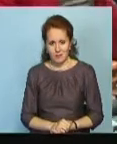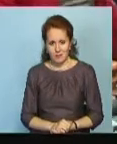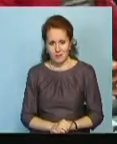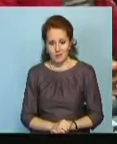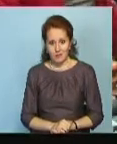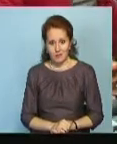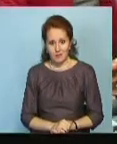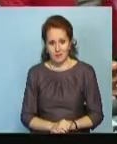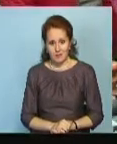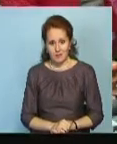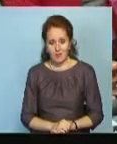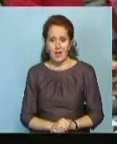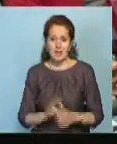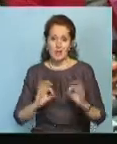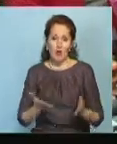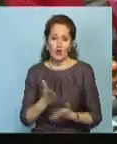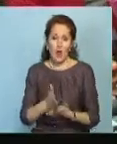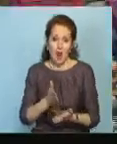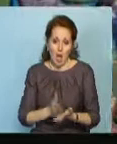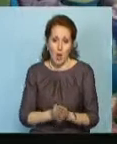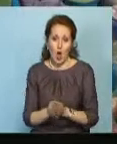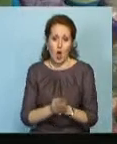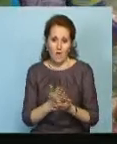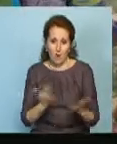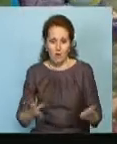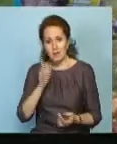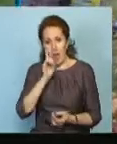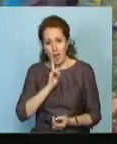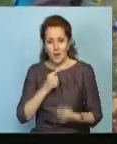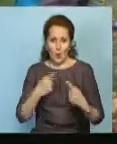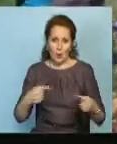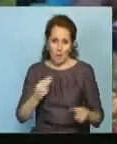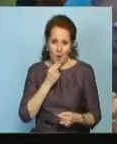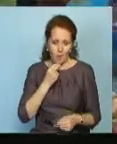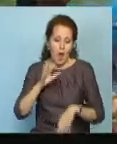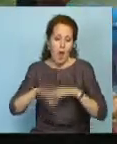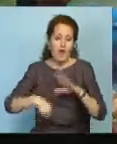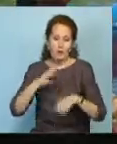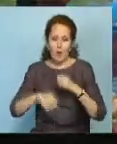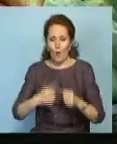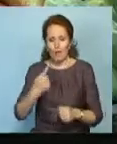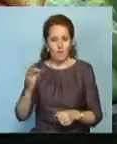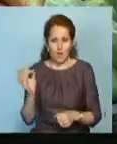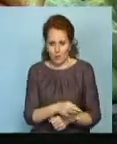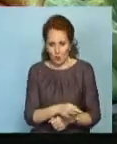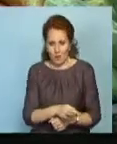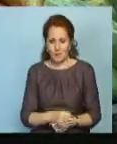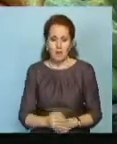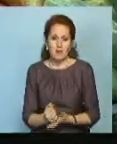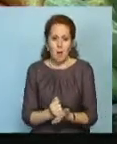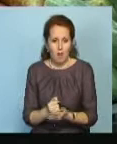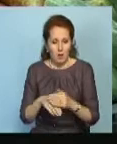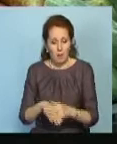Хлеб и булка. Свежий хлеб, овощи, сладости и другие продукты здесь разбирают в два счета, берут с запасом. В следующий раз